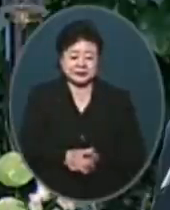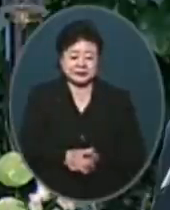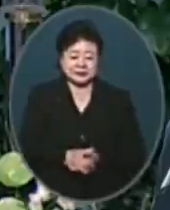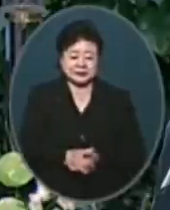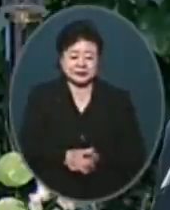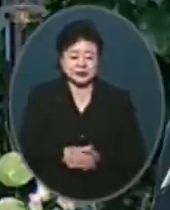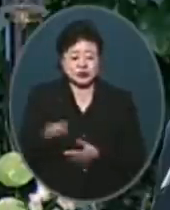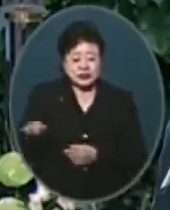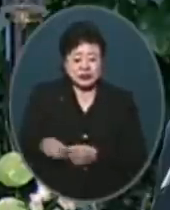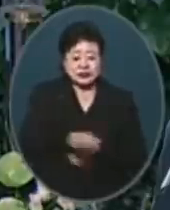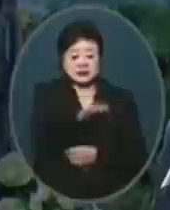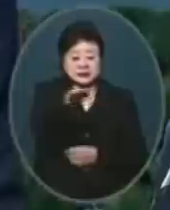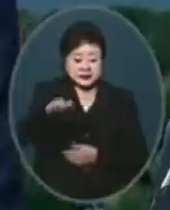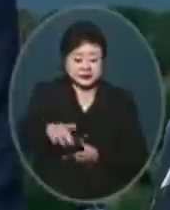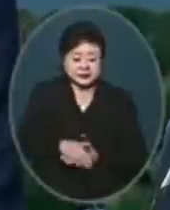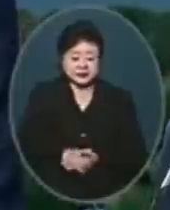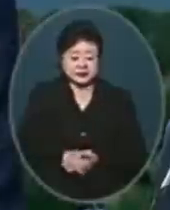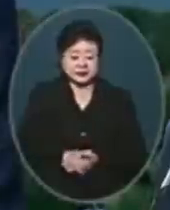우리는